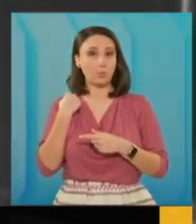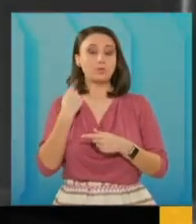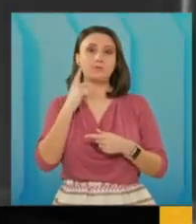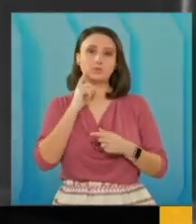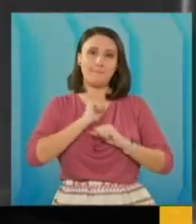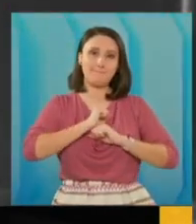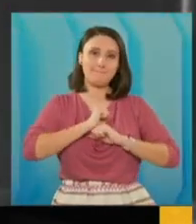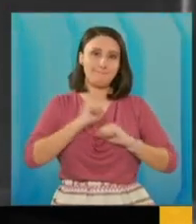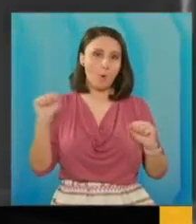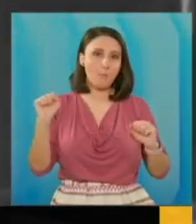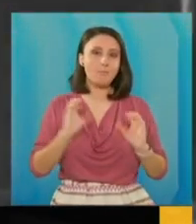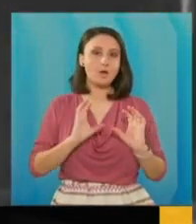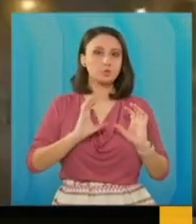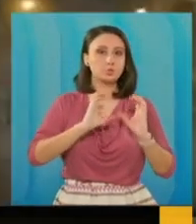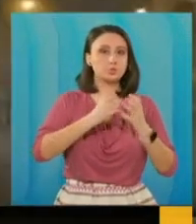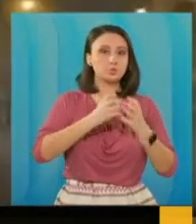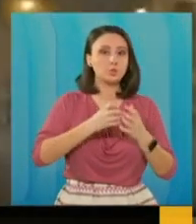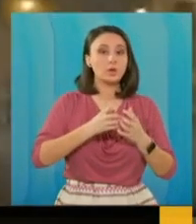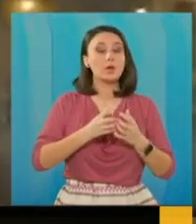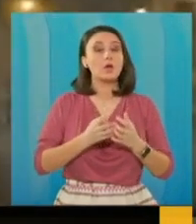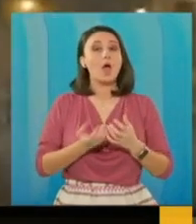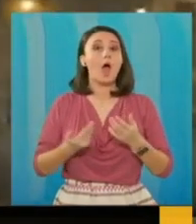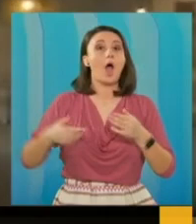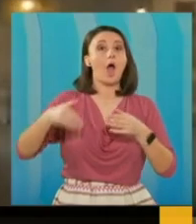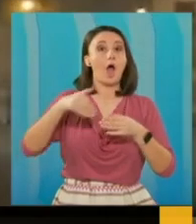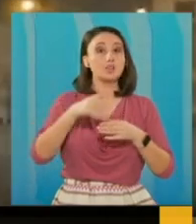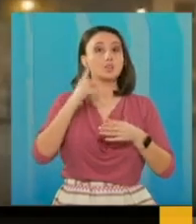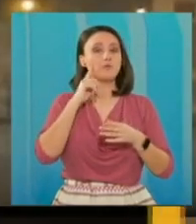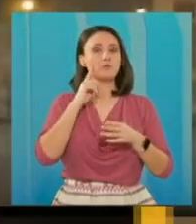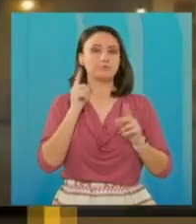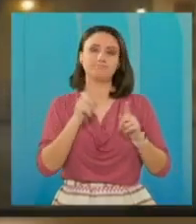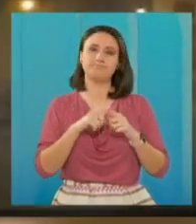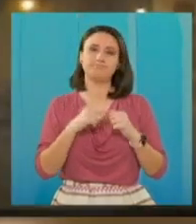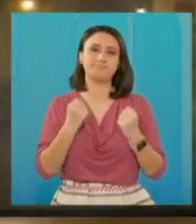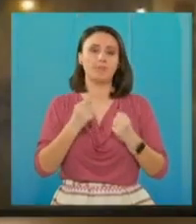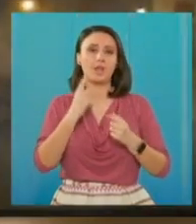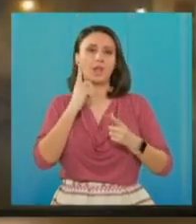Mai mult, angajații au fost torturați de soldații ruși.